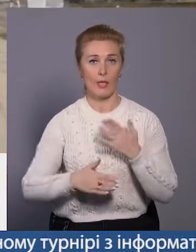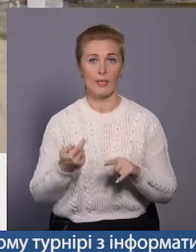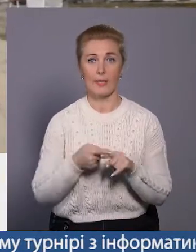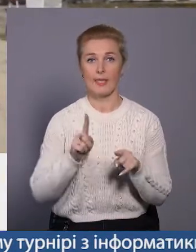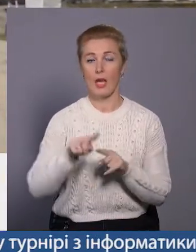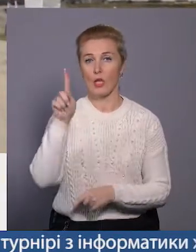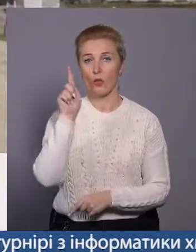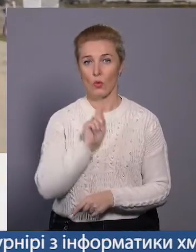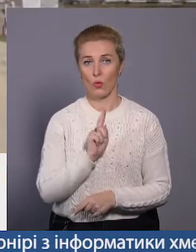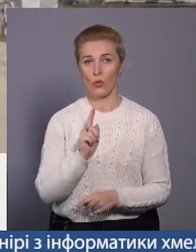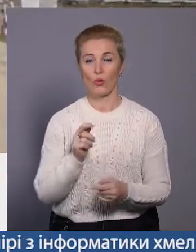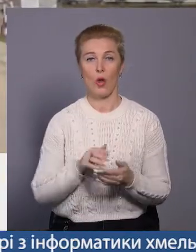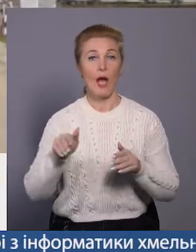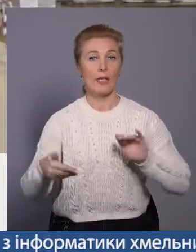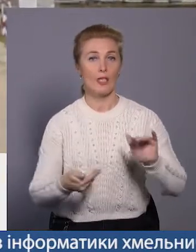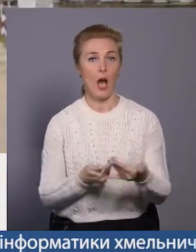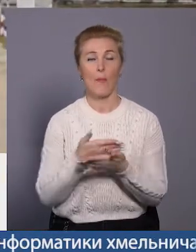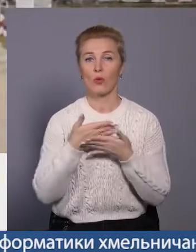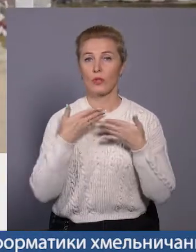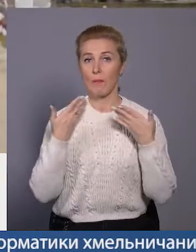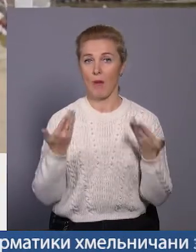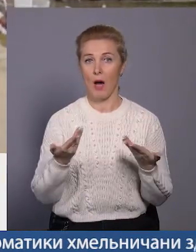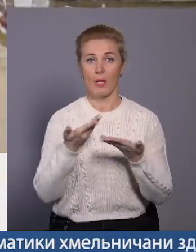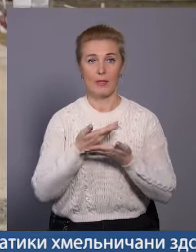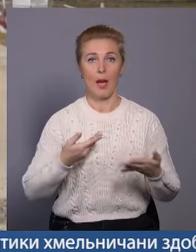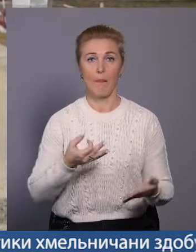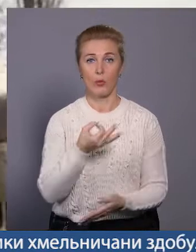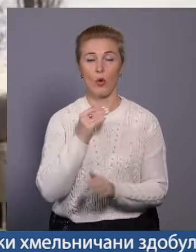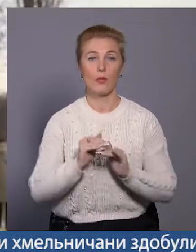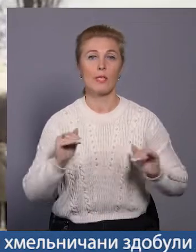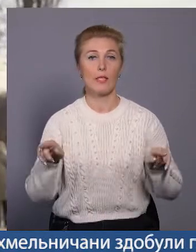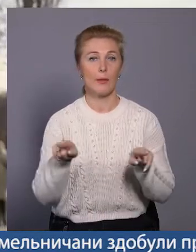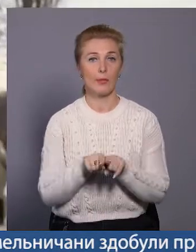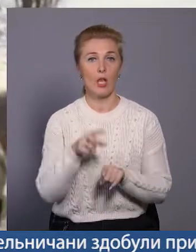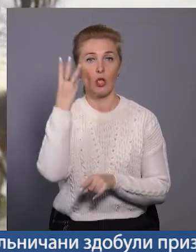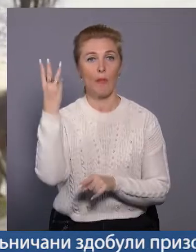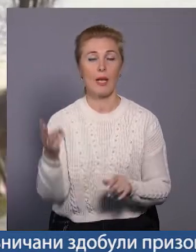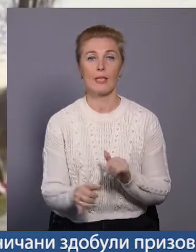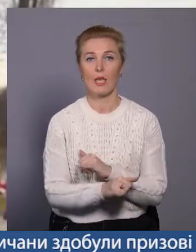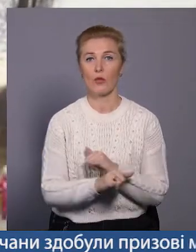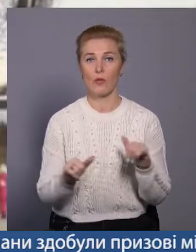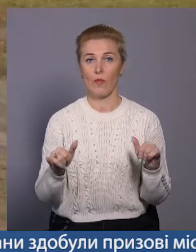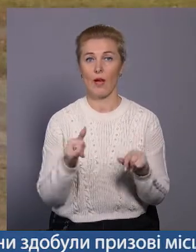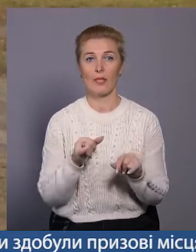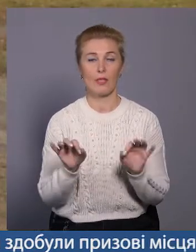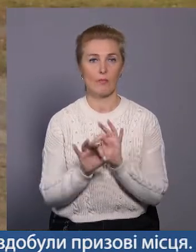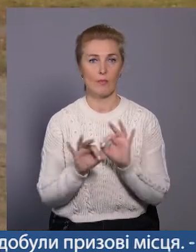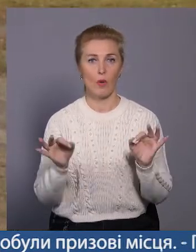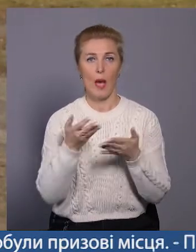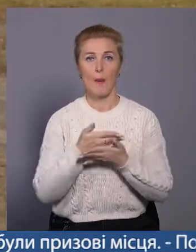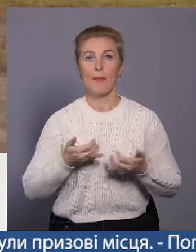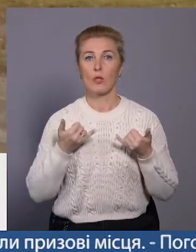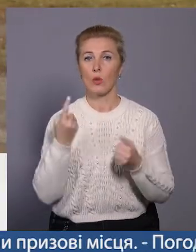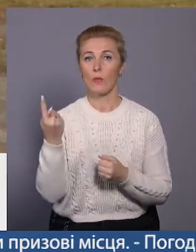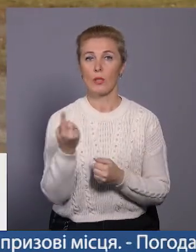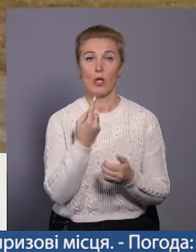зручно, ямок немає. Ну, нам подобається, дітям теж. Хмельницький розвивається, це супер. Ми її сьогодні перший